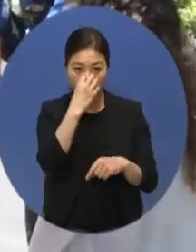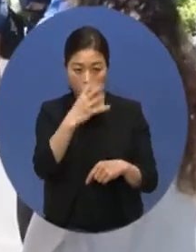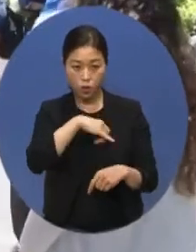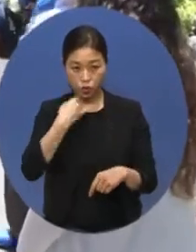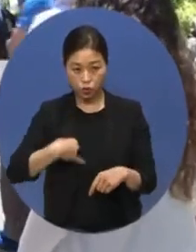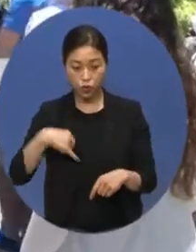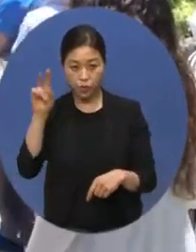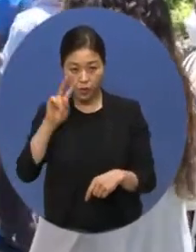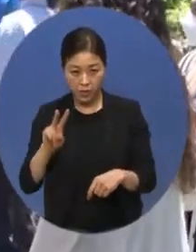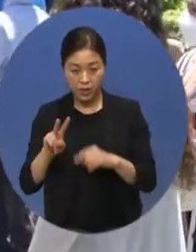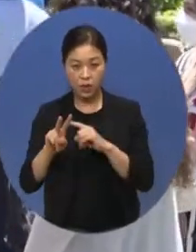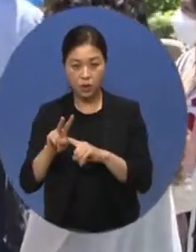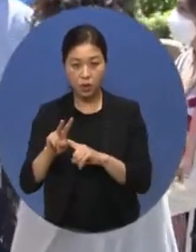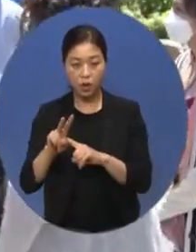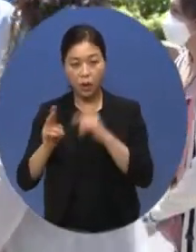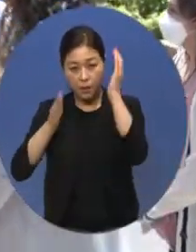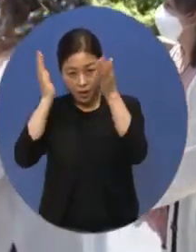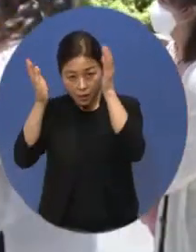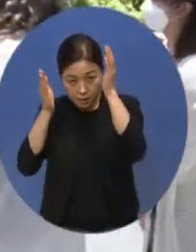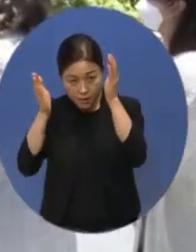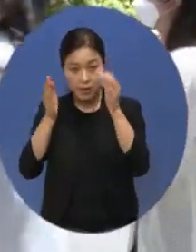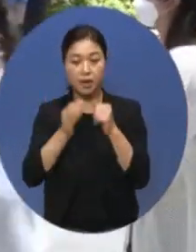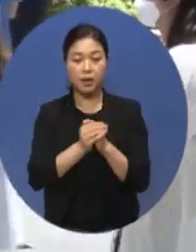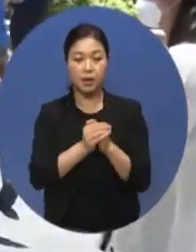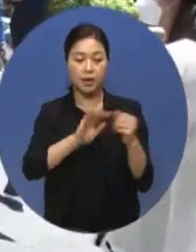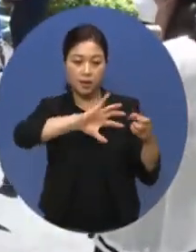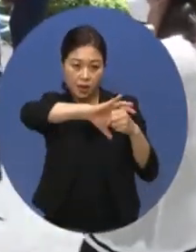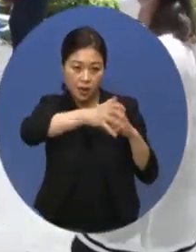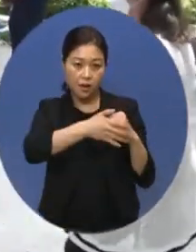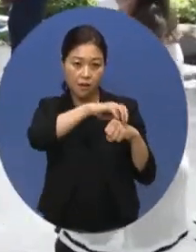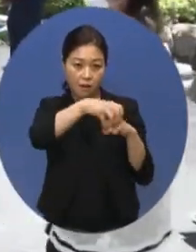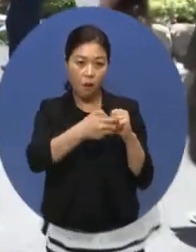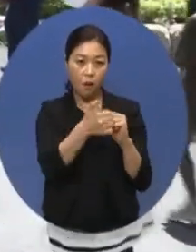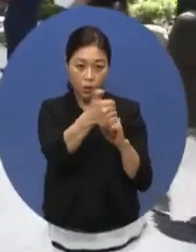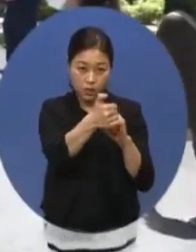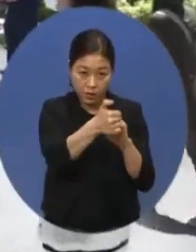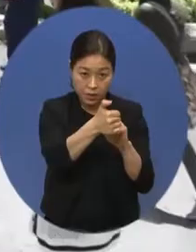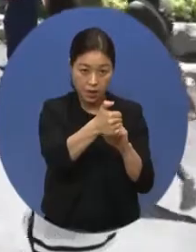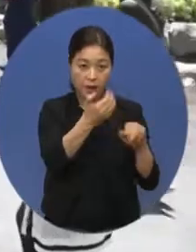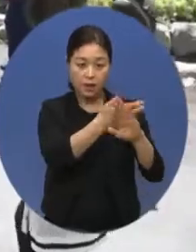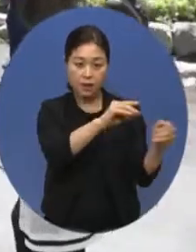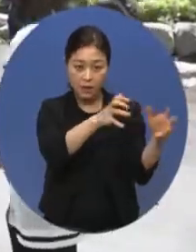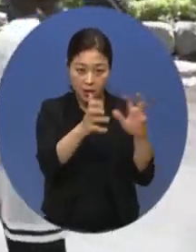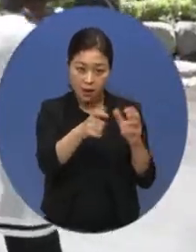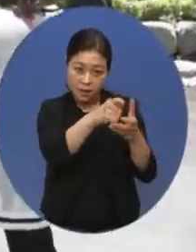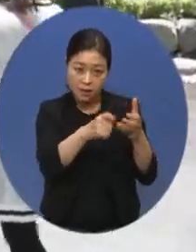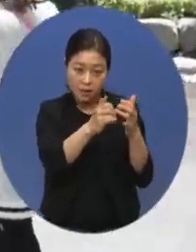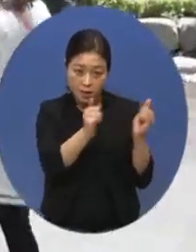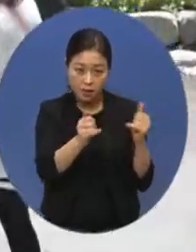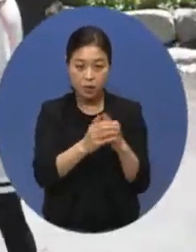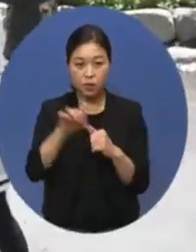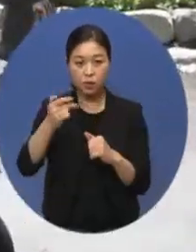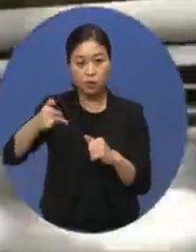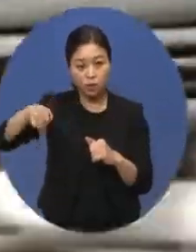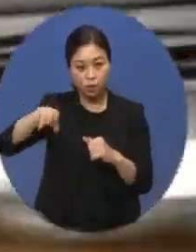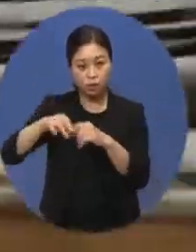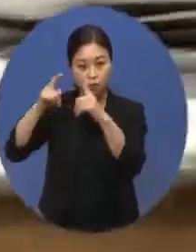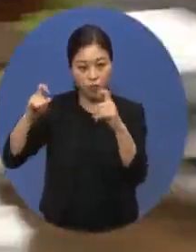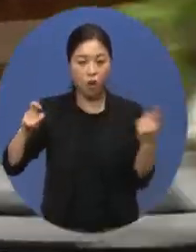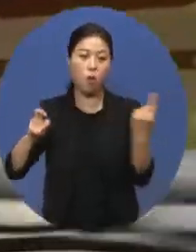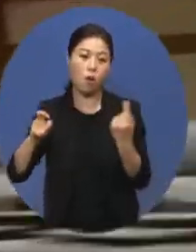세계 50개 나라 외신 기자들이 전통 한옥 관광 호텔 고려궁 체험에 나서고 있습니다.